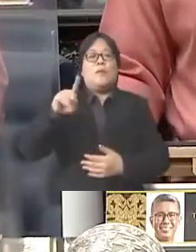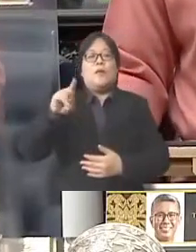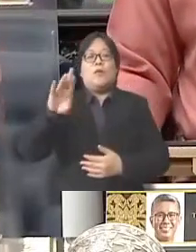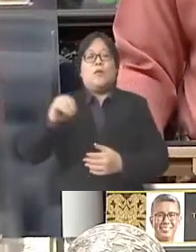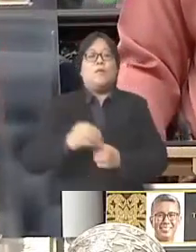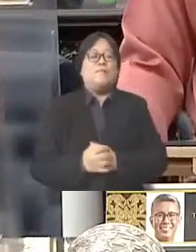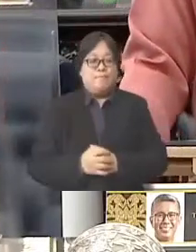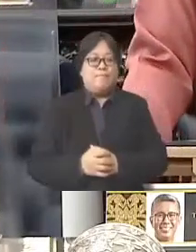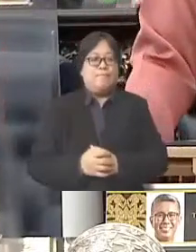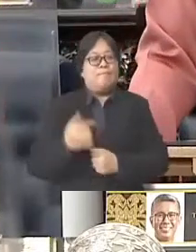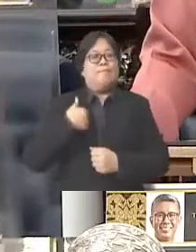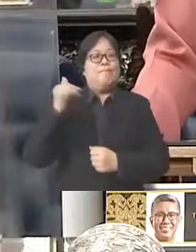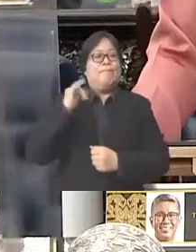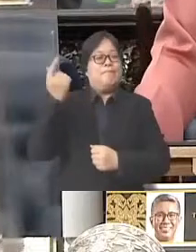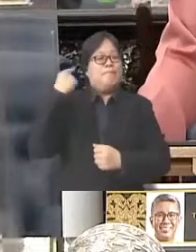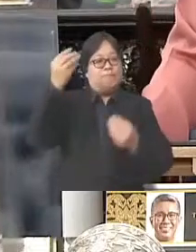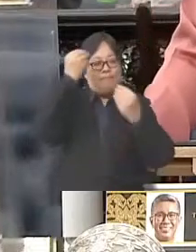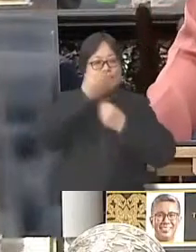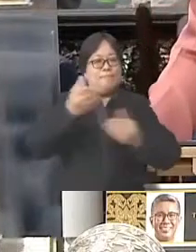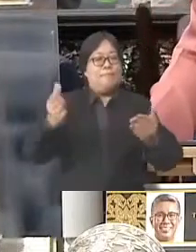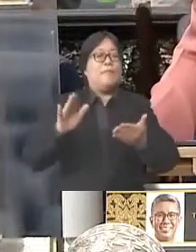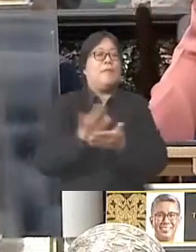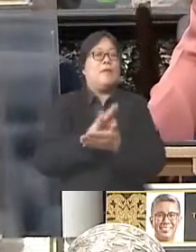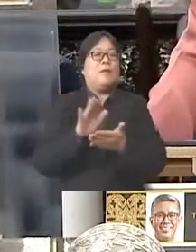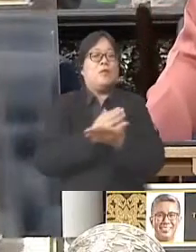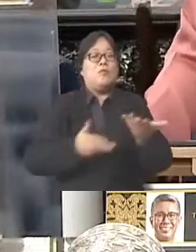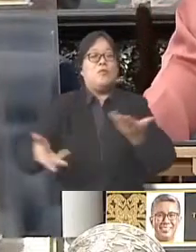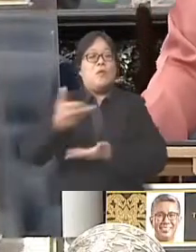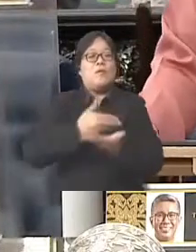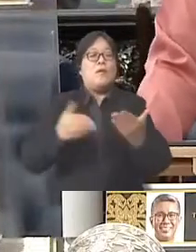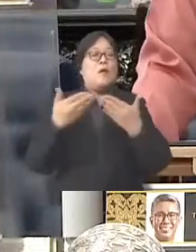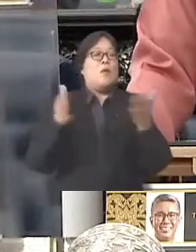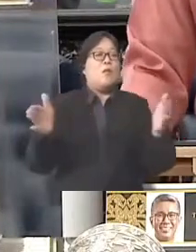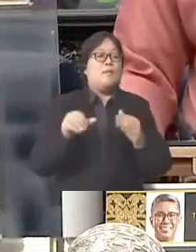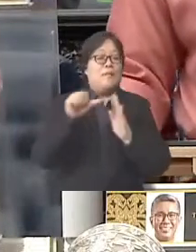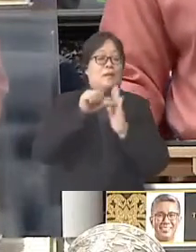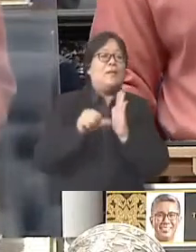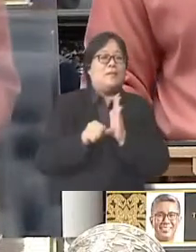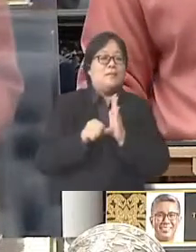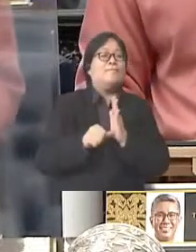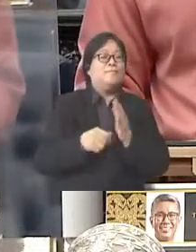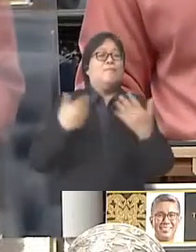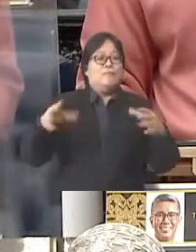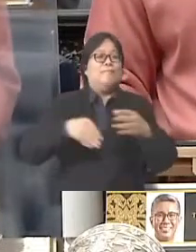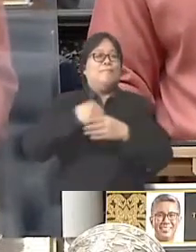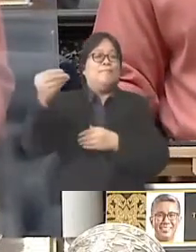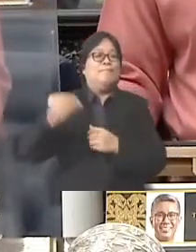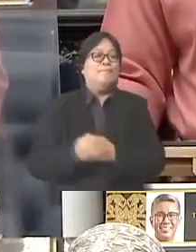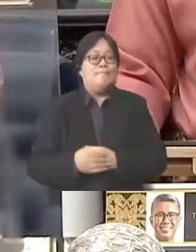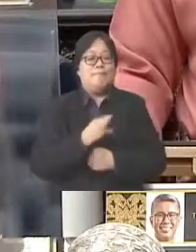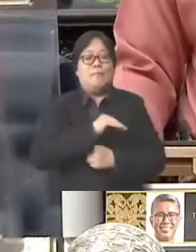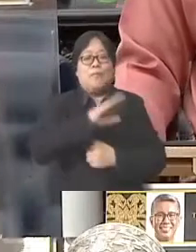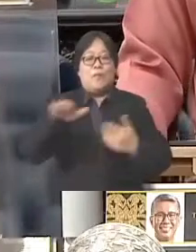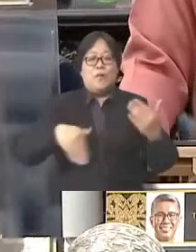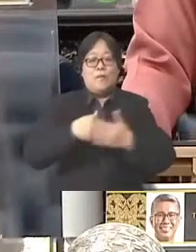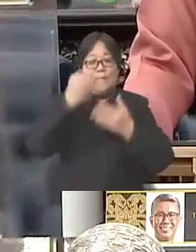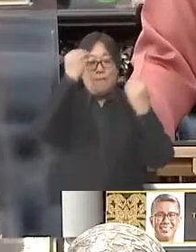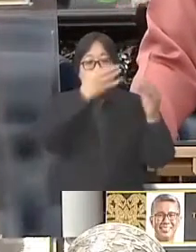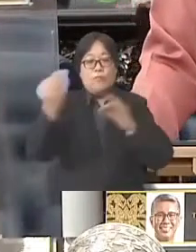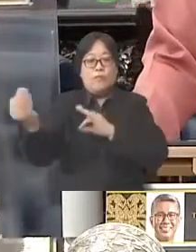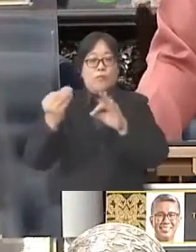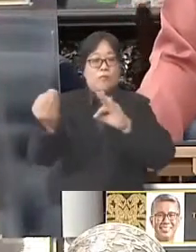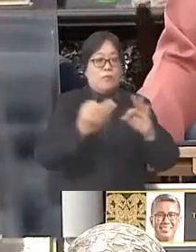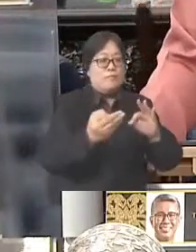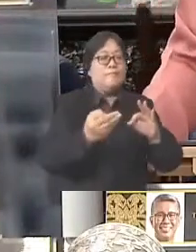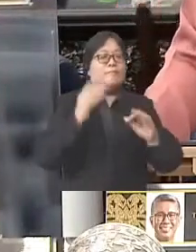seperti yang telah saya maklumkan kertas courtesy awam berkenaan AFTA tersebut telah diterbitkan dan semua malam Mbak maklum